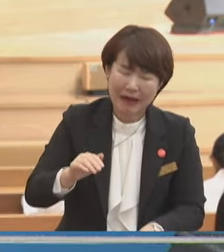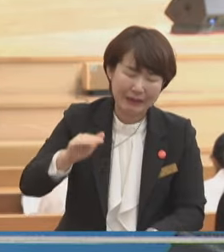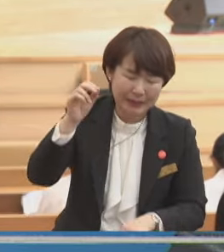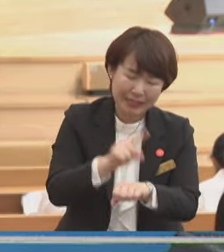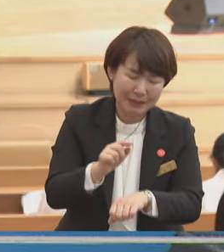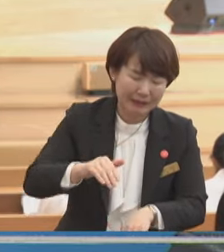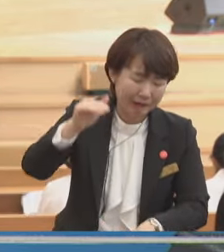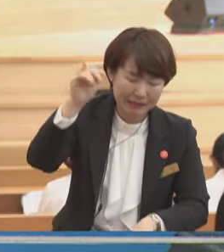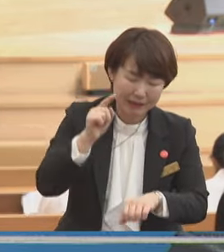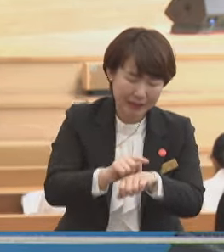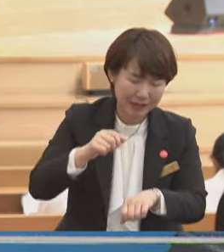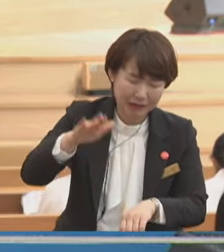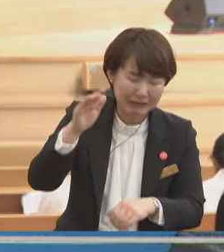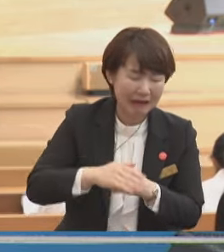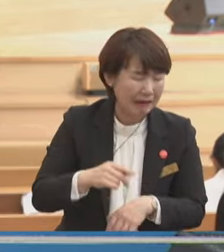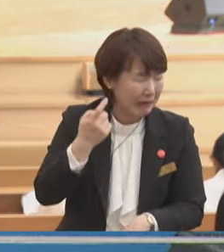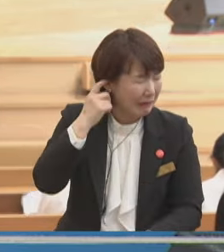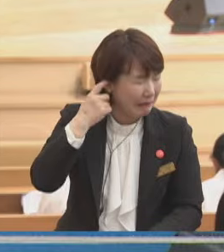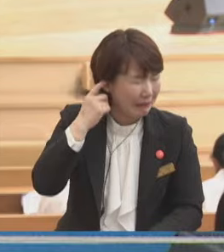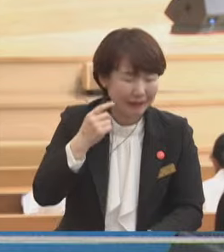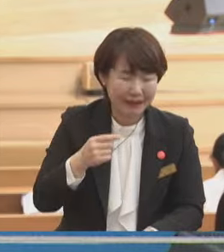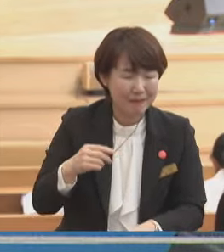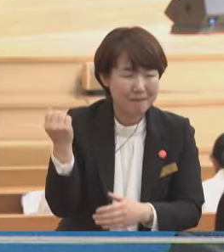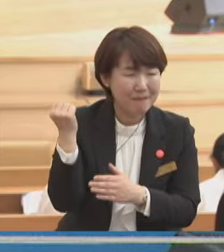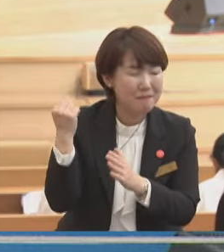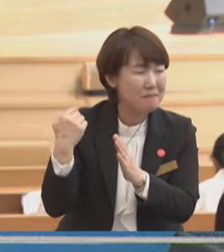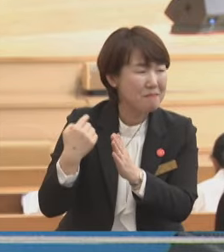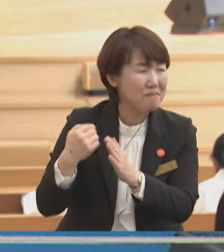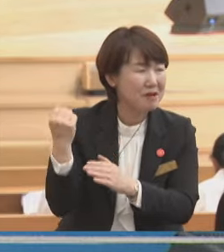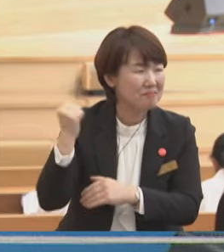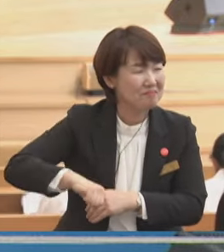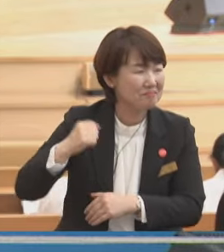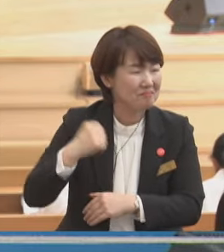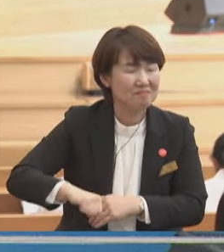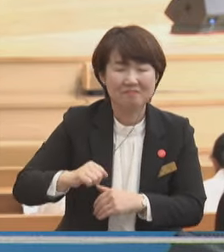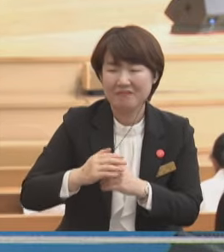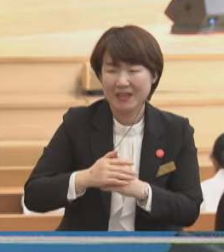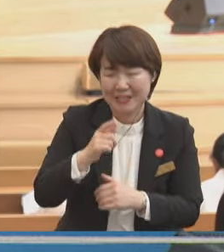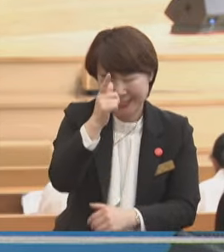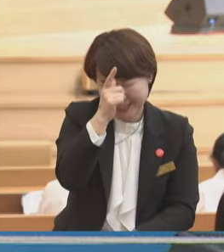가지고 말을 안 듣습니다 그런 경우 있죠